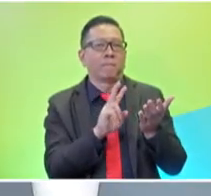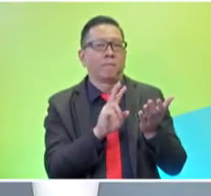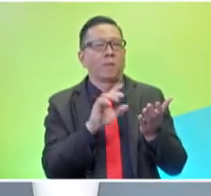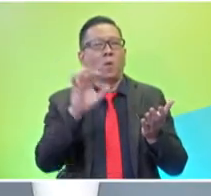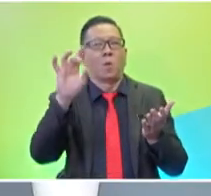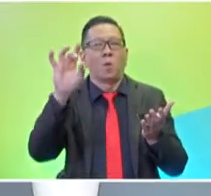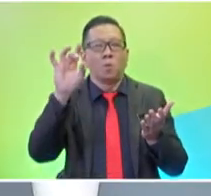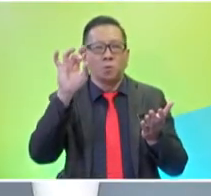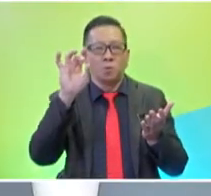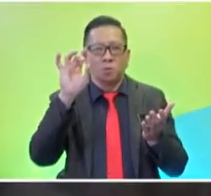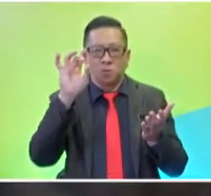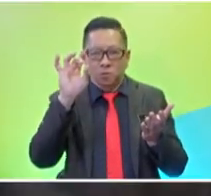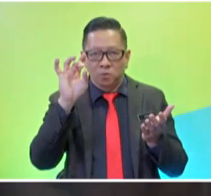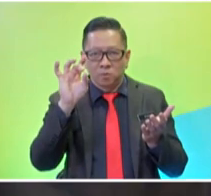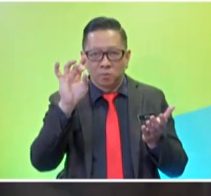3720